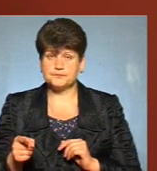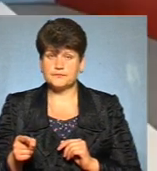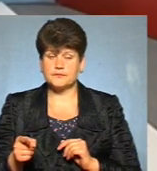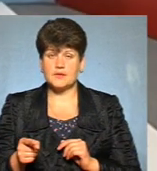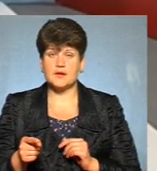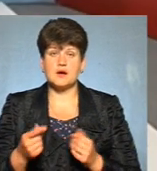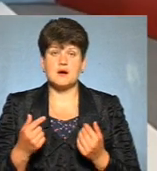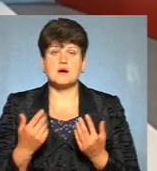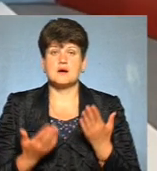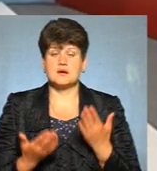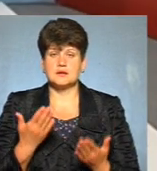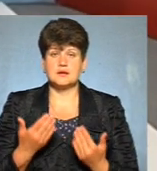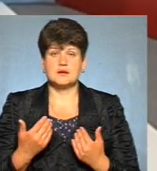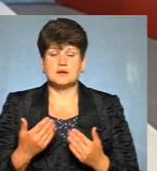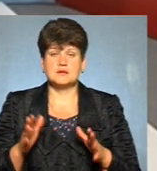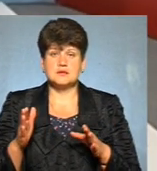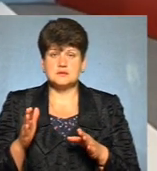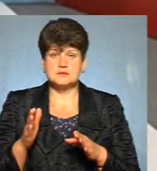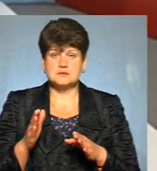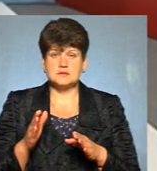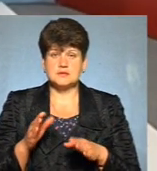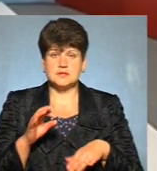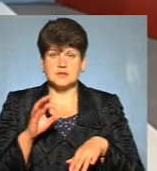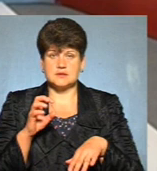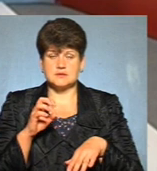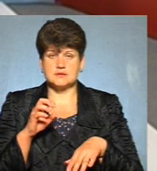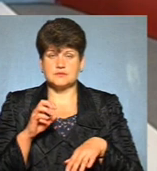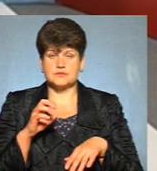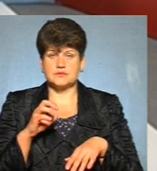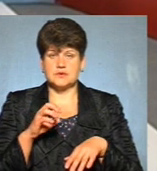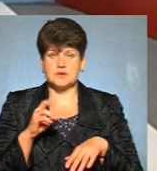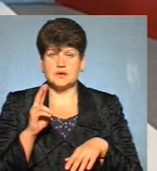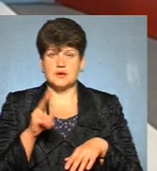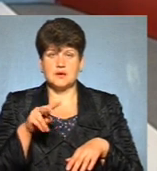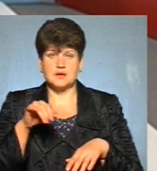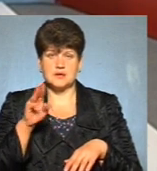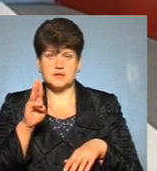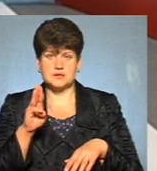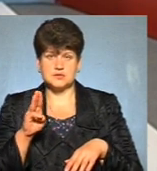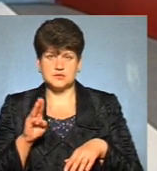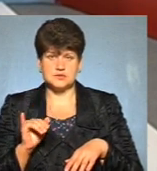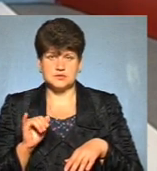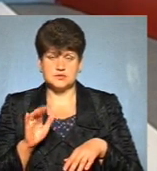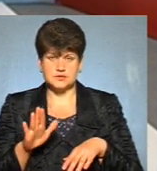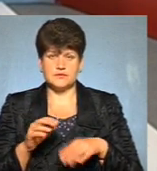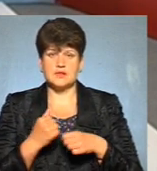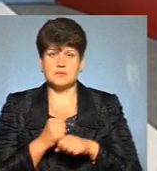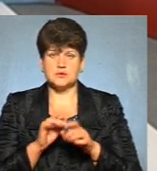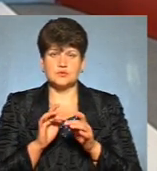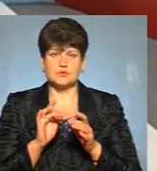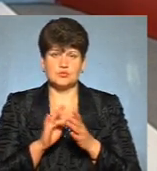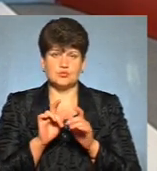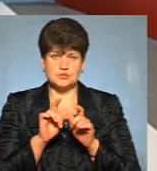Натомість ми знятих з тіла кліщів тільки в нашому лабораторному центрі вже дослідили